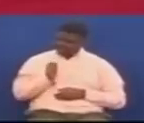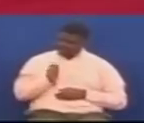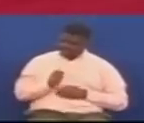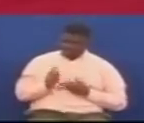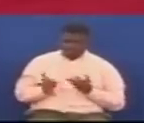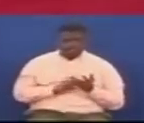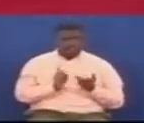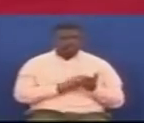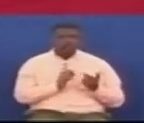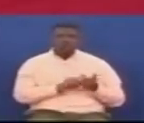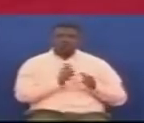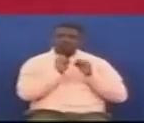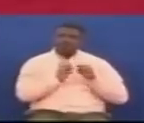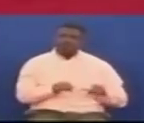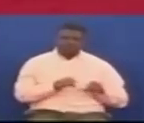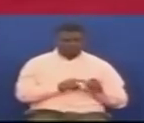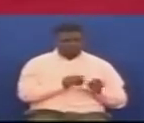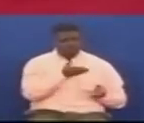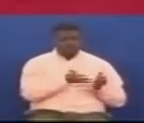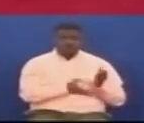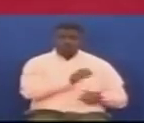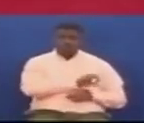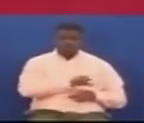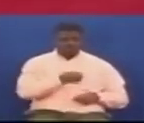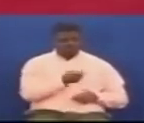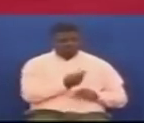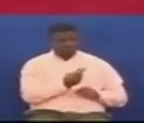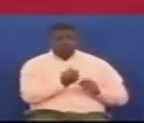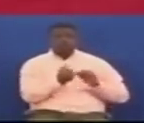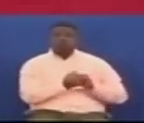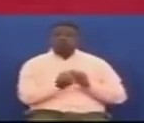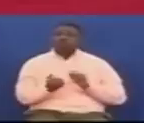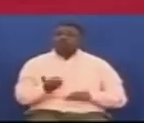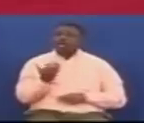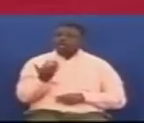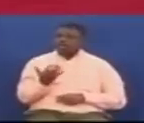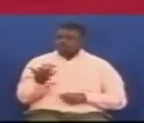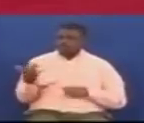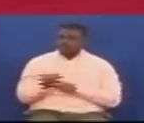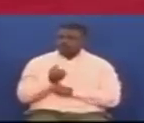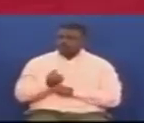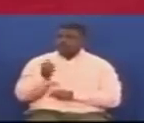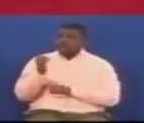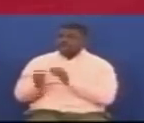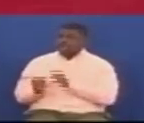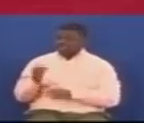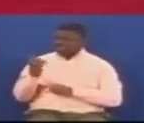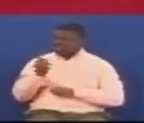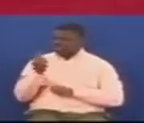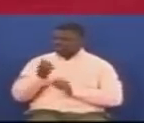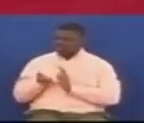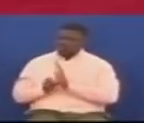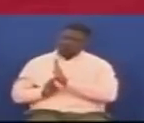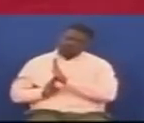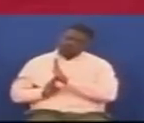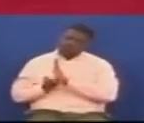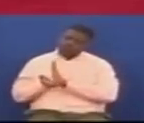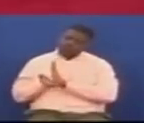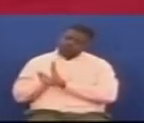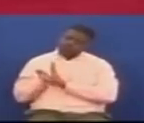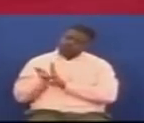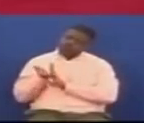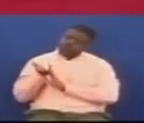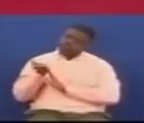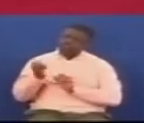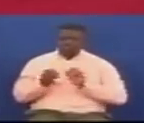takwimu mpya za mwaka wa kizio wa 2015, pato halisi la taifa lilikuwa kwa kiwango cha